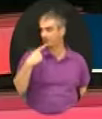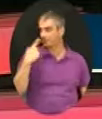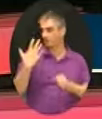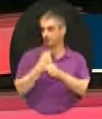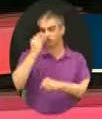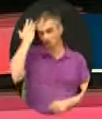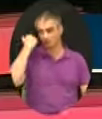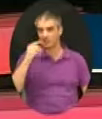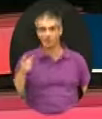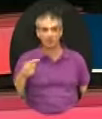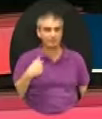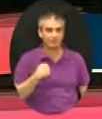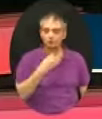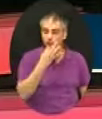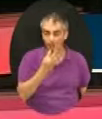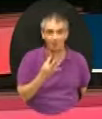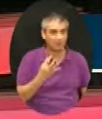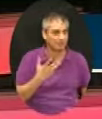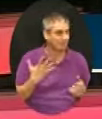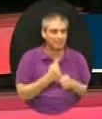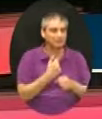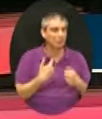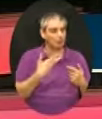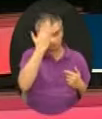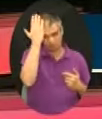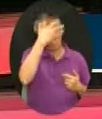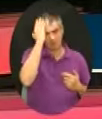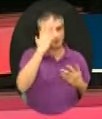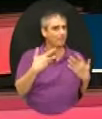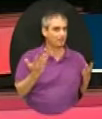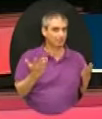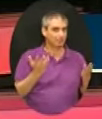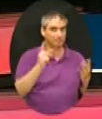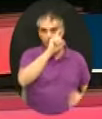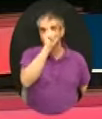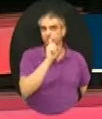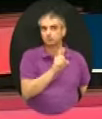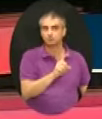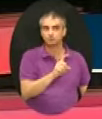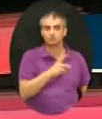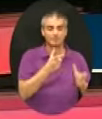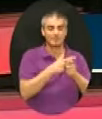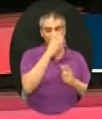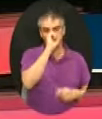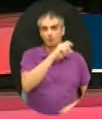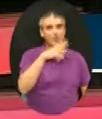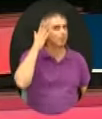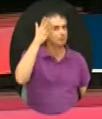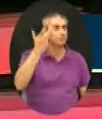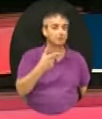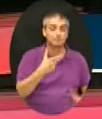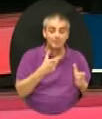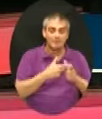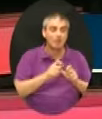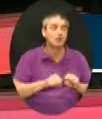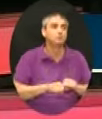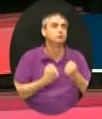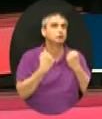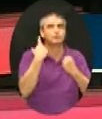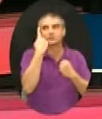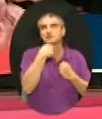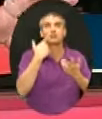ניצחון של הילרי. אני שואל, בהנחה שאין ניצחון של טראמפ, יש סימן שאלה מאוד גדול לגבי מפלגה רפובליקאית, שהיא מפלגה במשבר